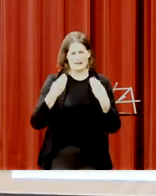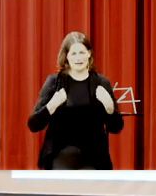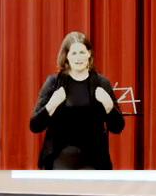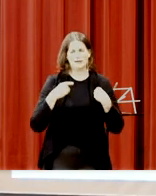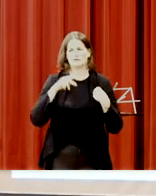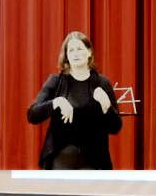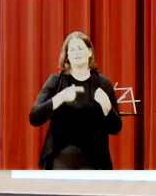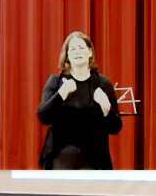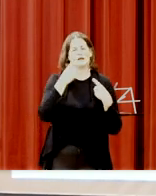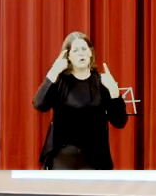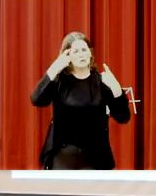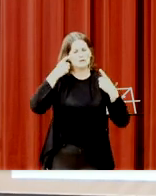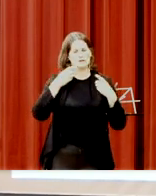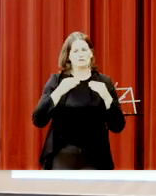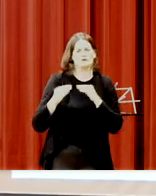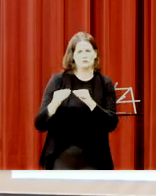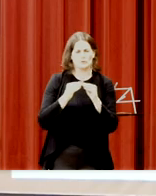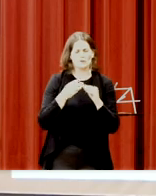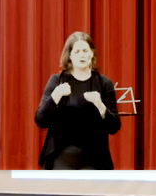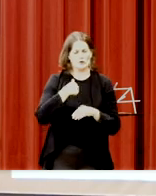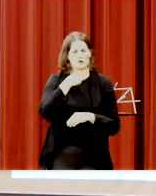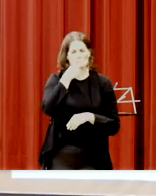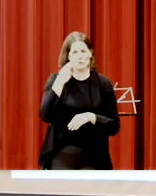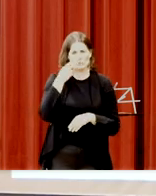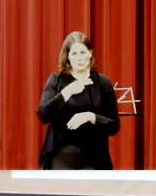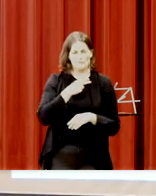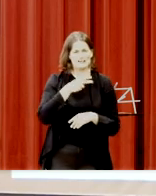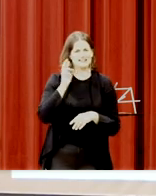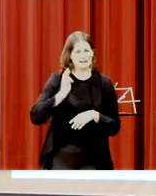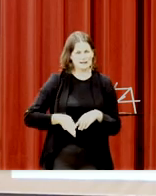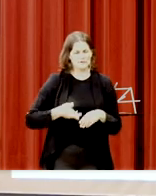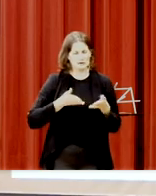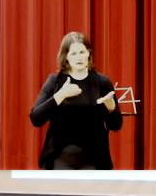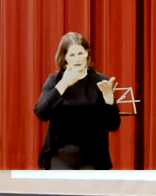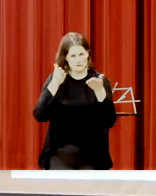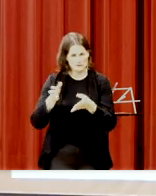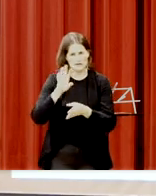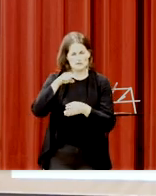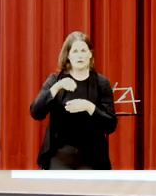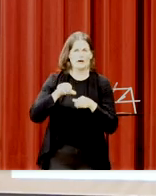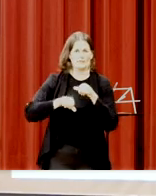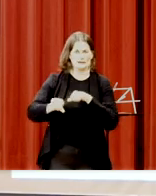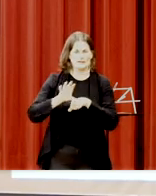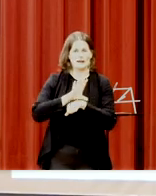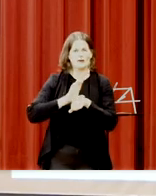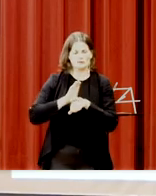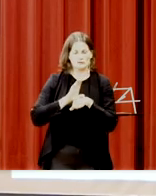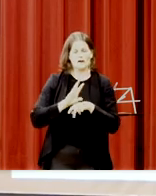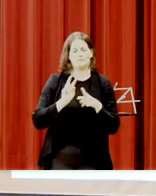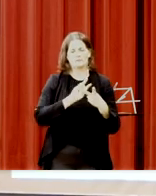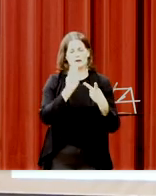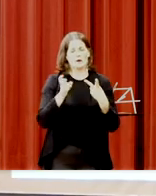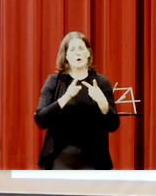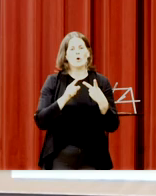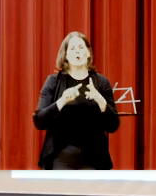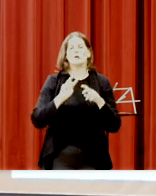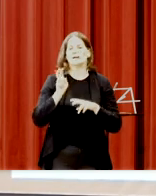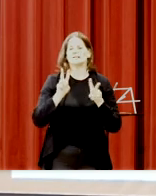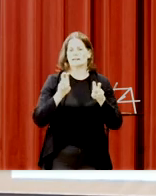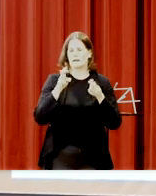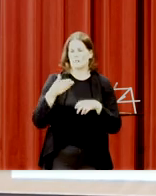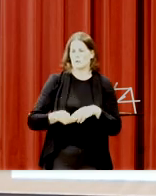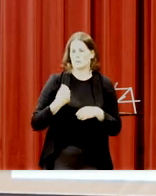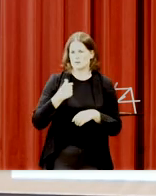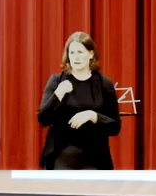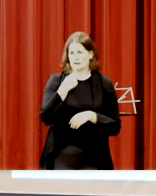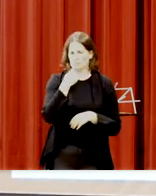altre aspecte fonamental que vull subratllar avui és el compromís al que heu fet menció abans amb la llengua catalana, el compromís que compartim perquè